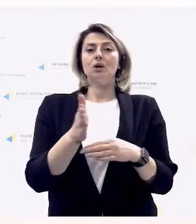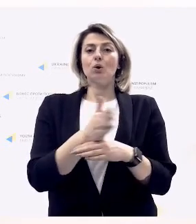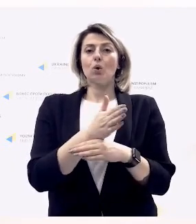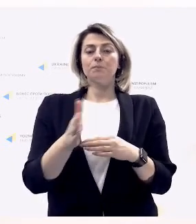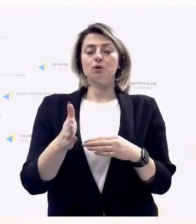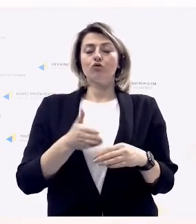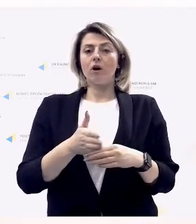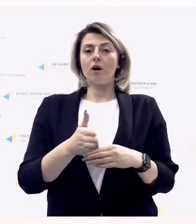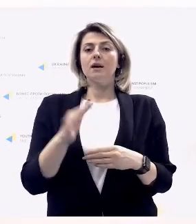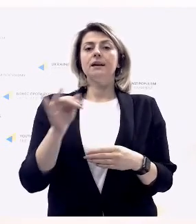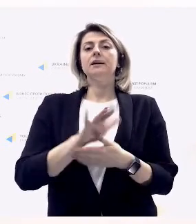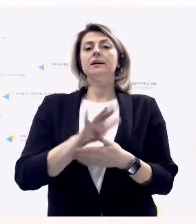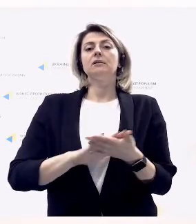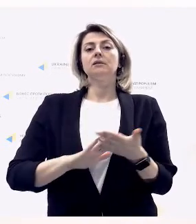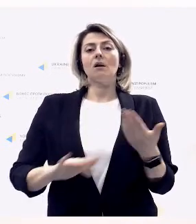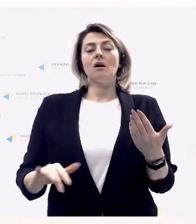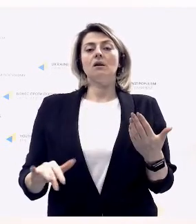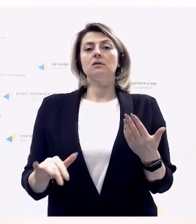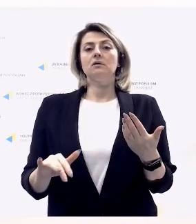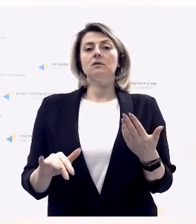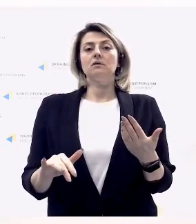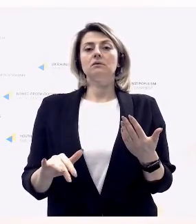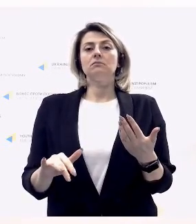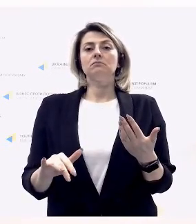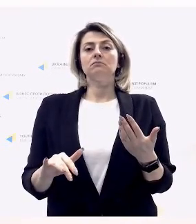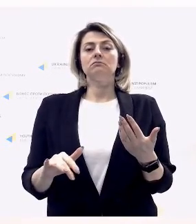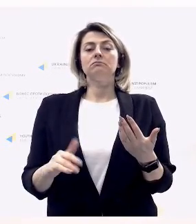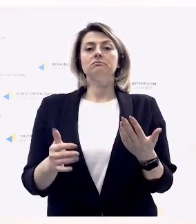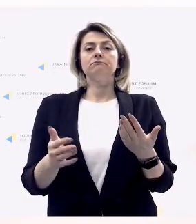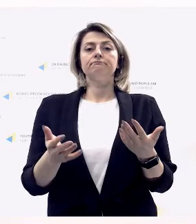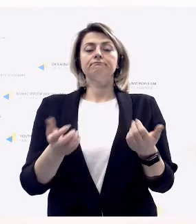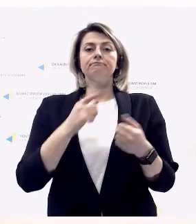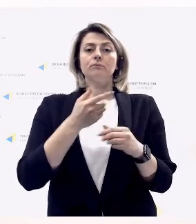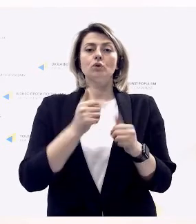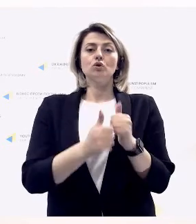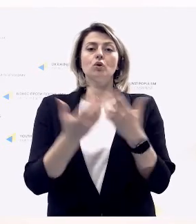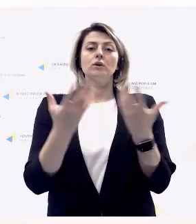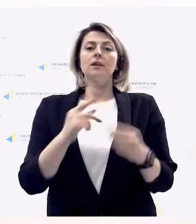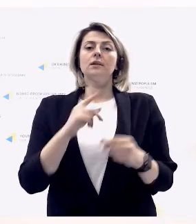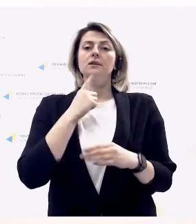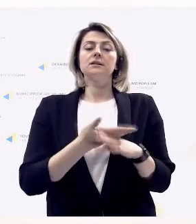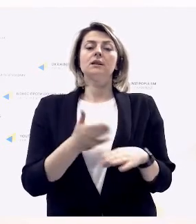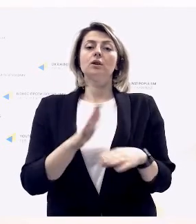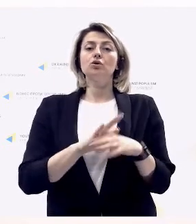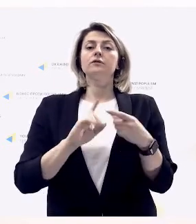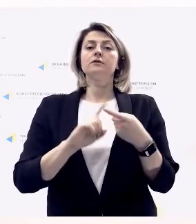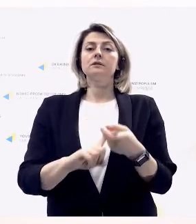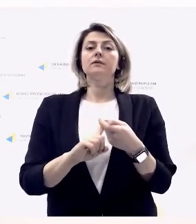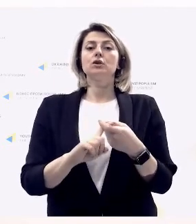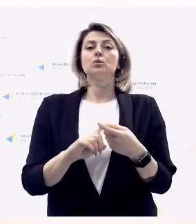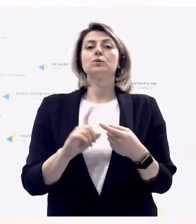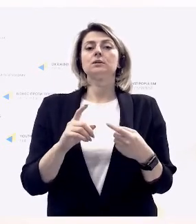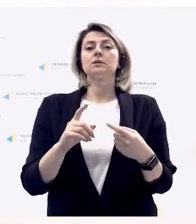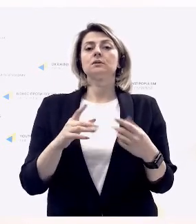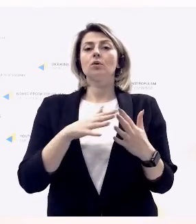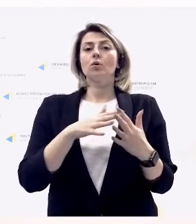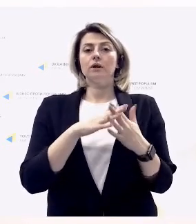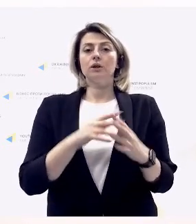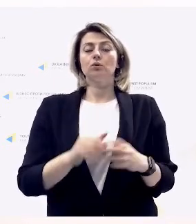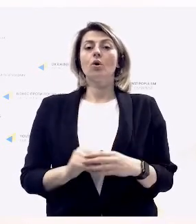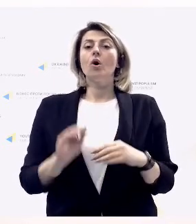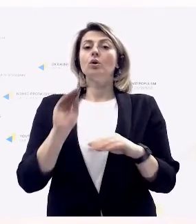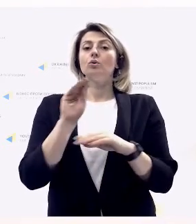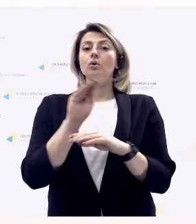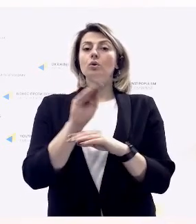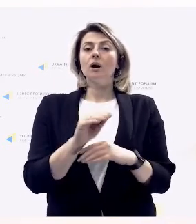далі зазнають щоденних складнощів у зв'язку з конфліктом. На додаток до